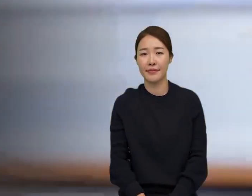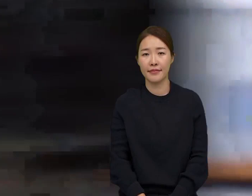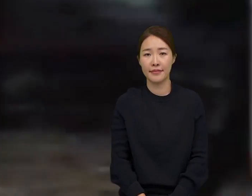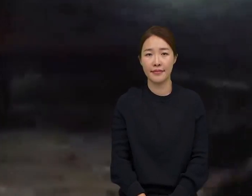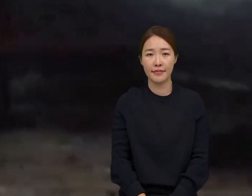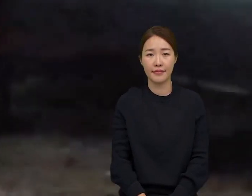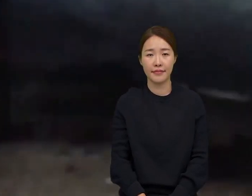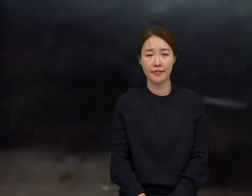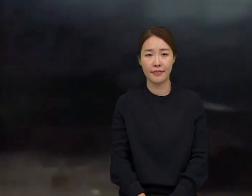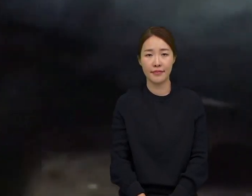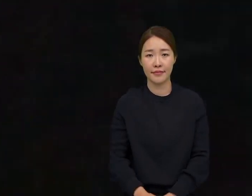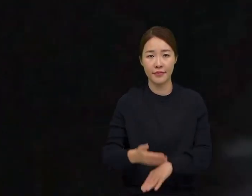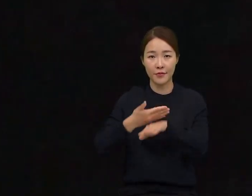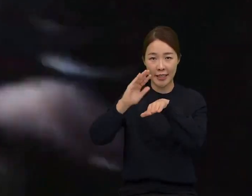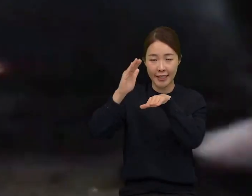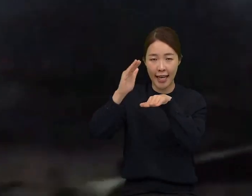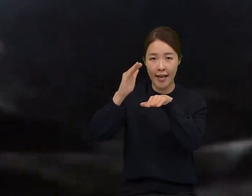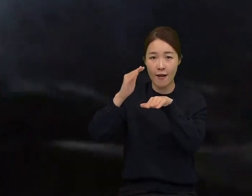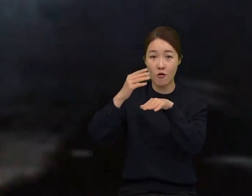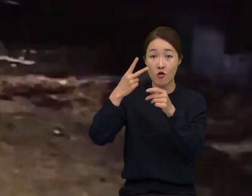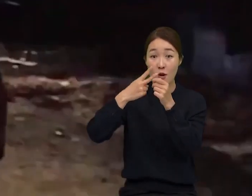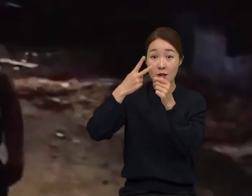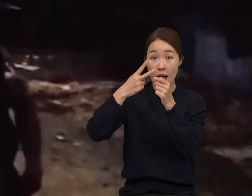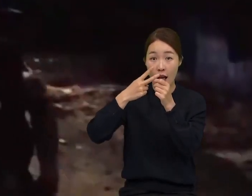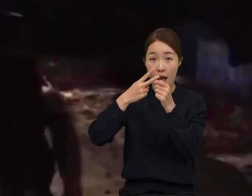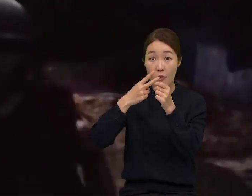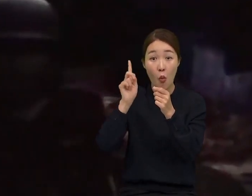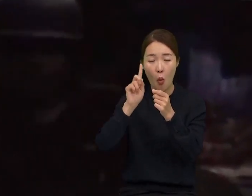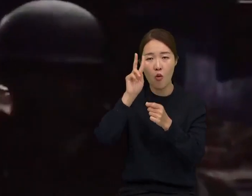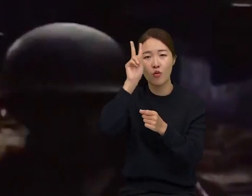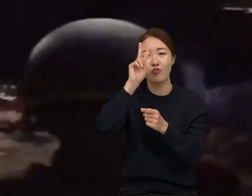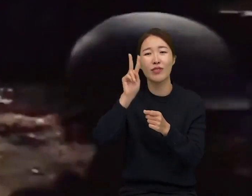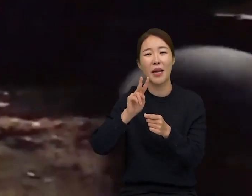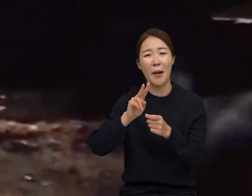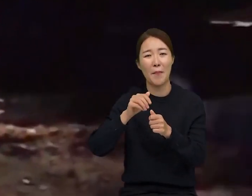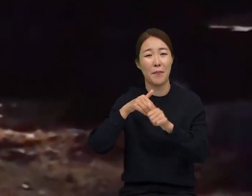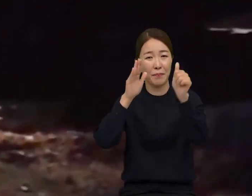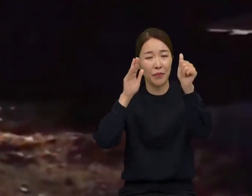때문에 외자 도입의 두 번째 물고 베트남 파병.